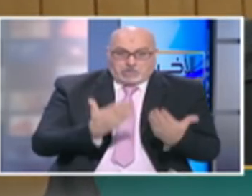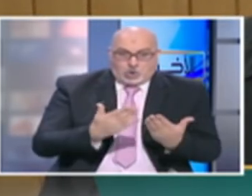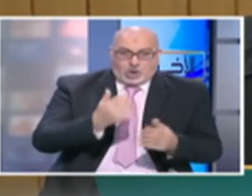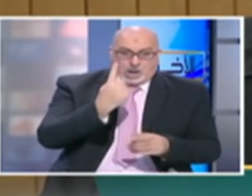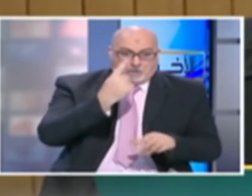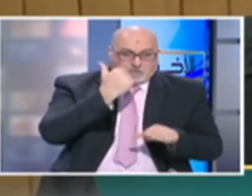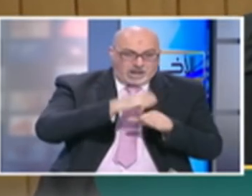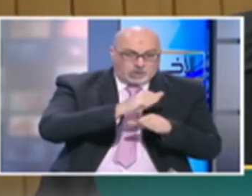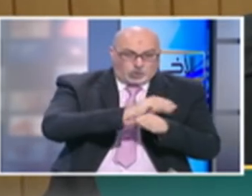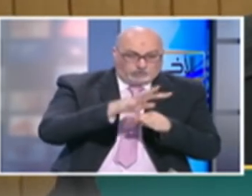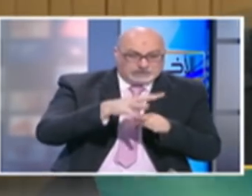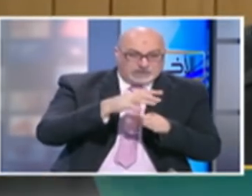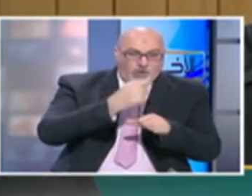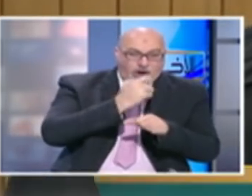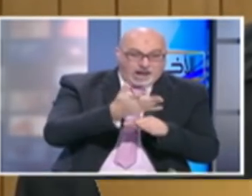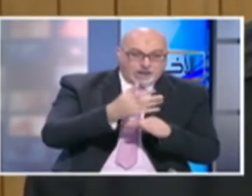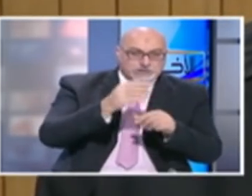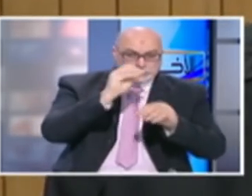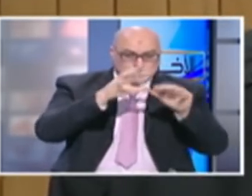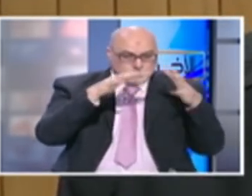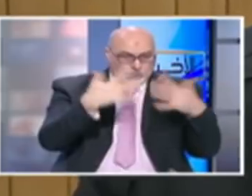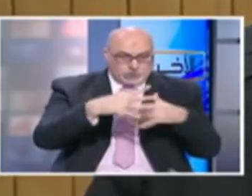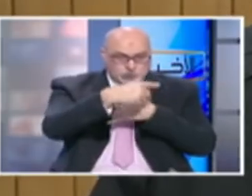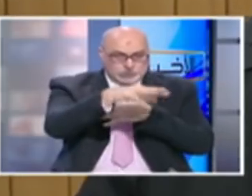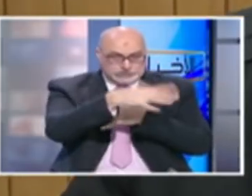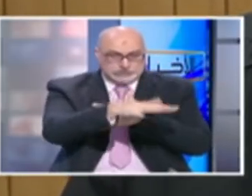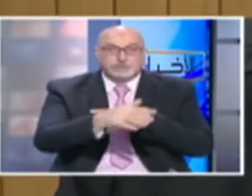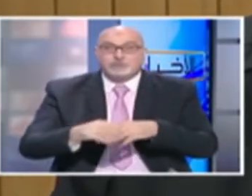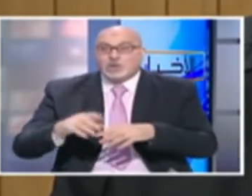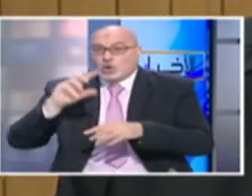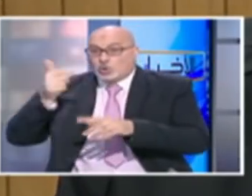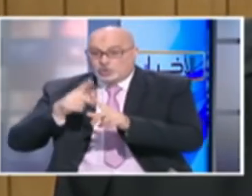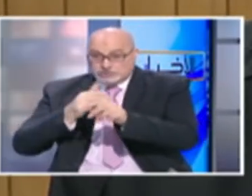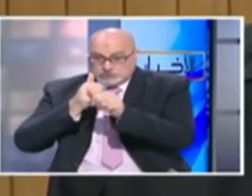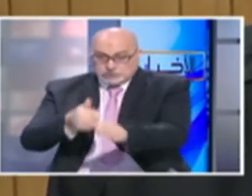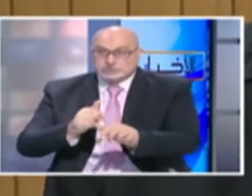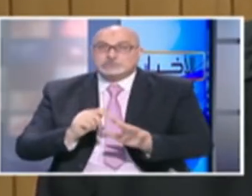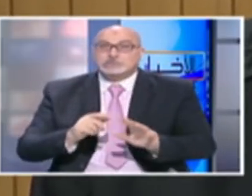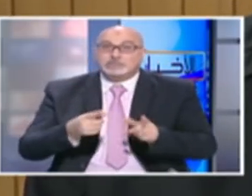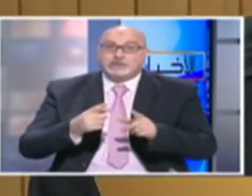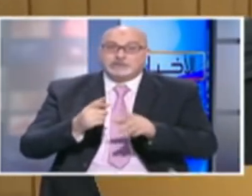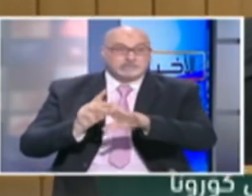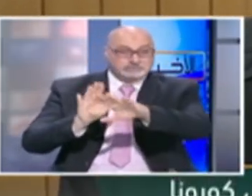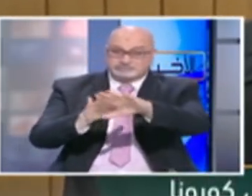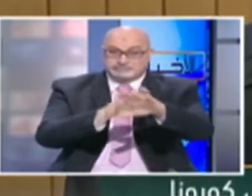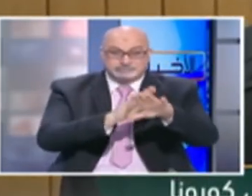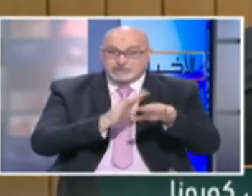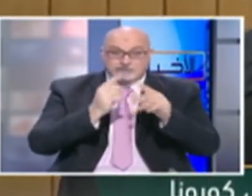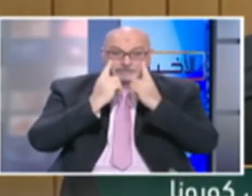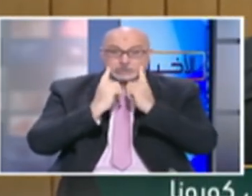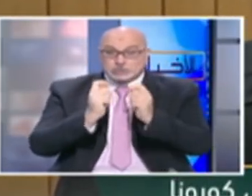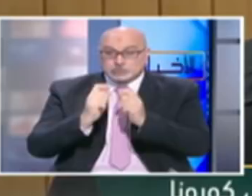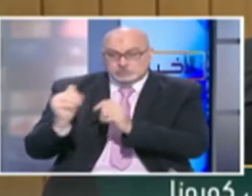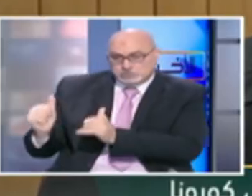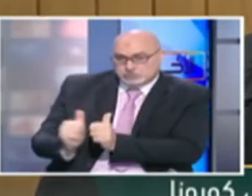جيدة وهي في عزل صحي. كان الآن فيه بحث على وصالة وزارة الصحة في الإجراءات ل يعني مراقبة الأشخاص